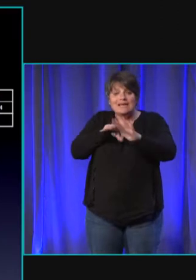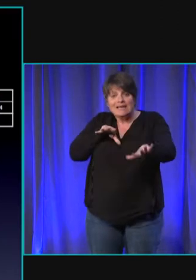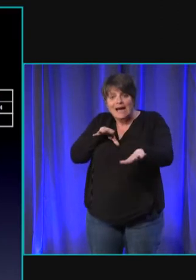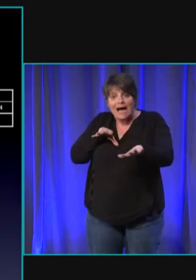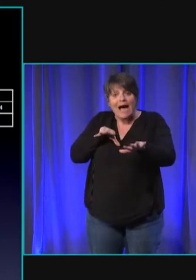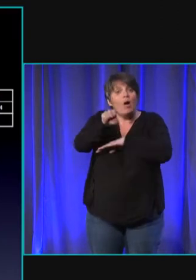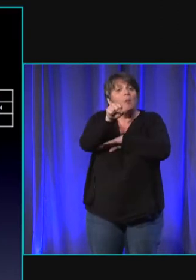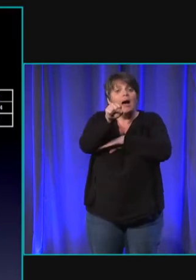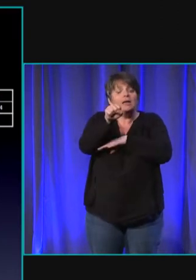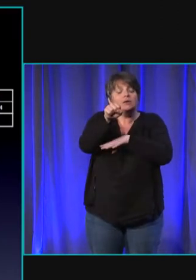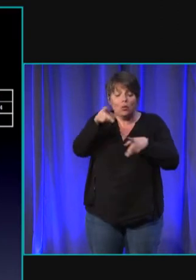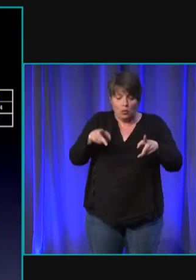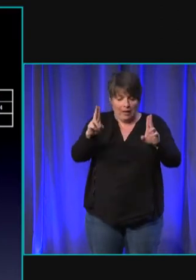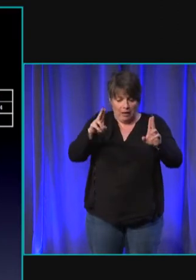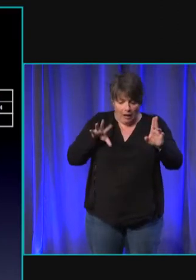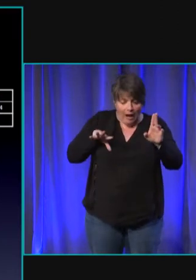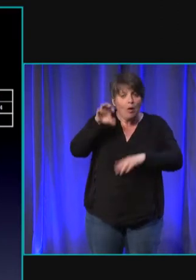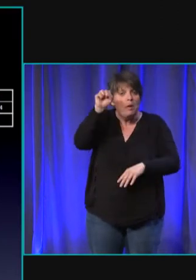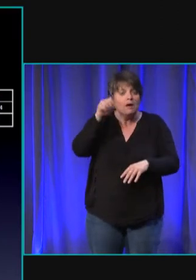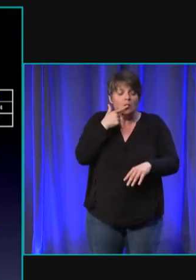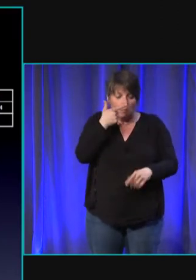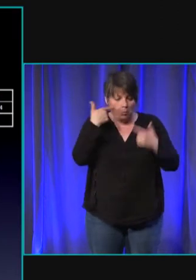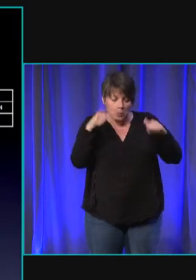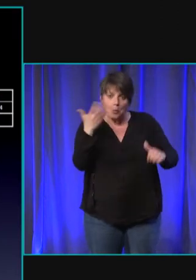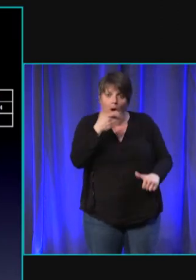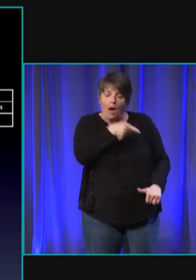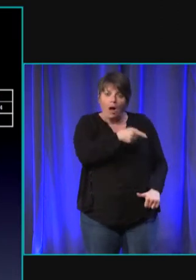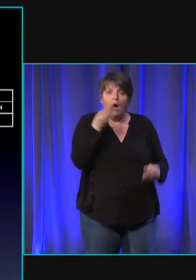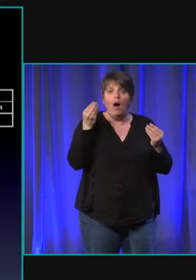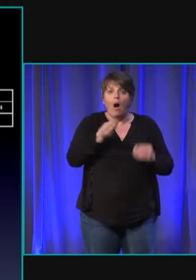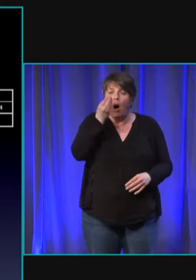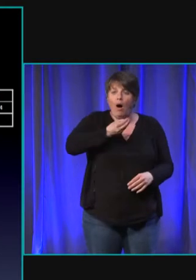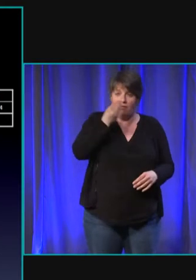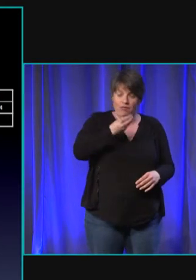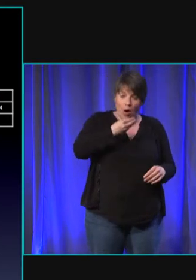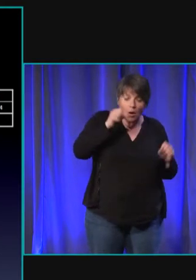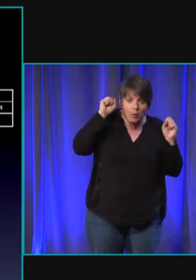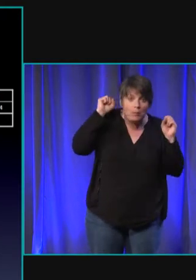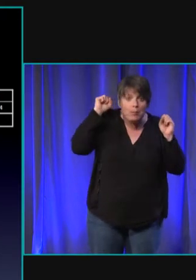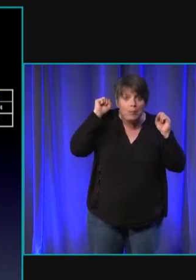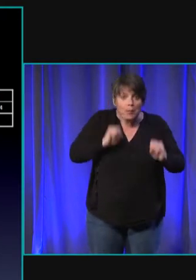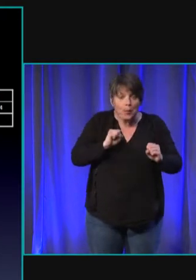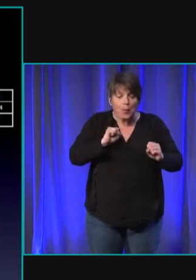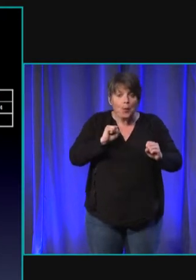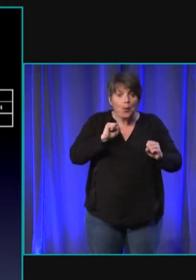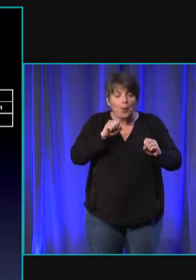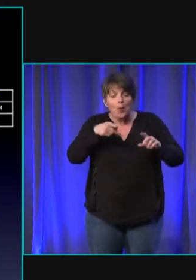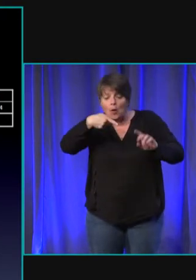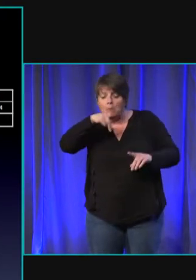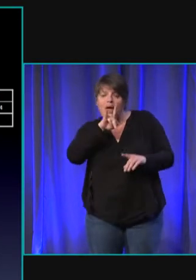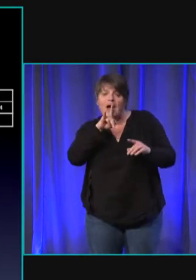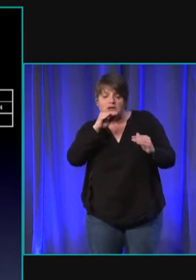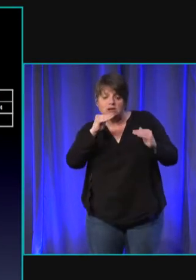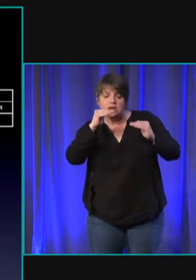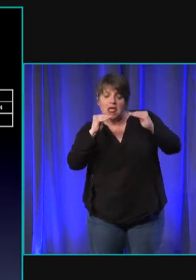est étonnant de voir, enfin assez impressionnant de voir, que les enfants sont capables de réajuster plus vite le pH à l'état